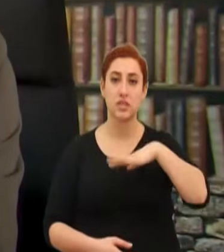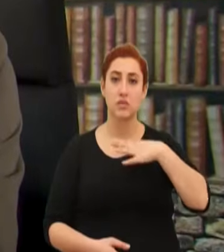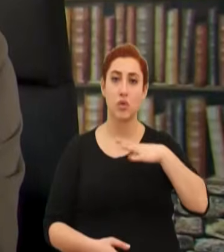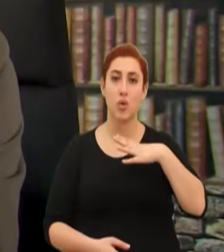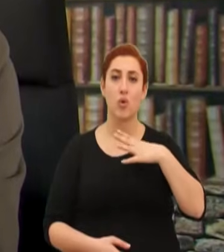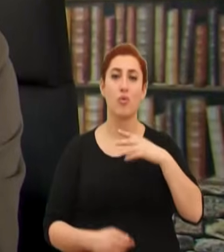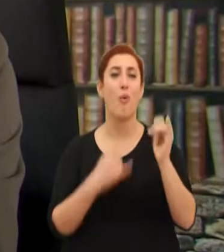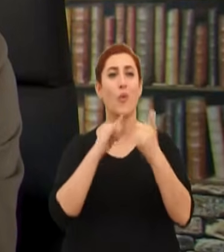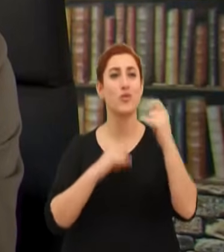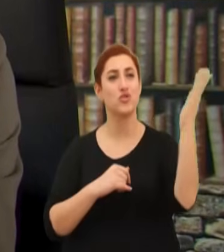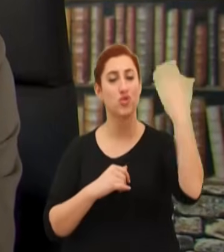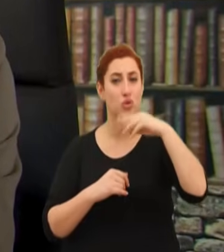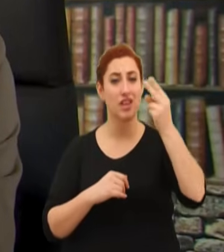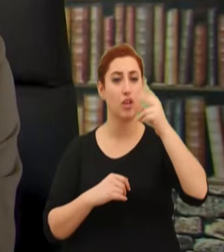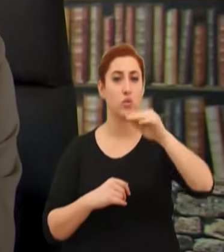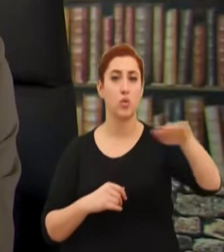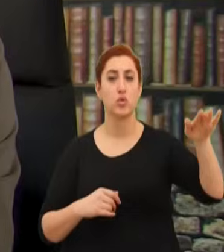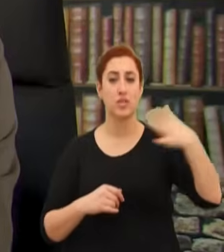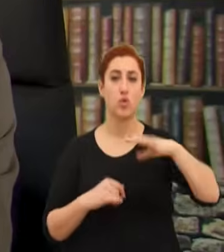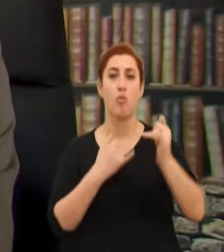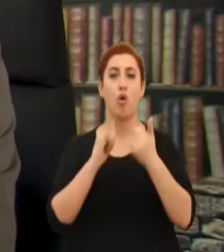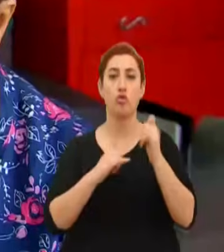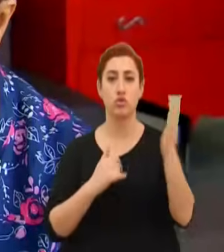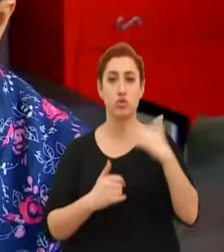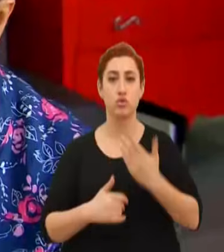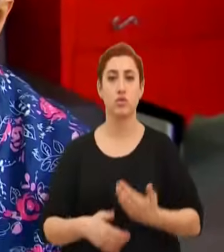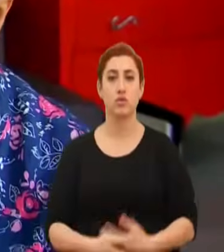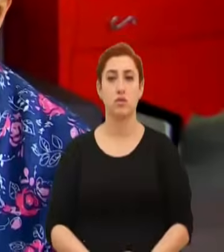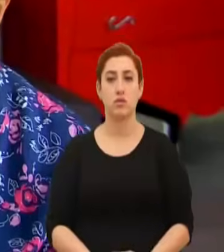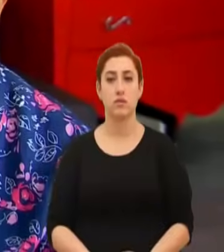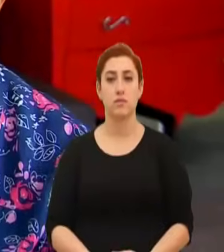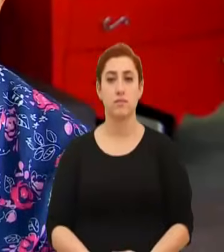ya. Kast ajansından. İki tane çocuk istiyorum. Oyuncu olanlardan.